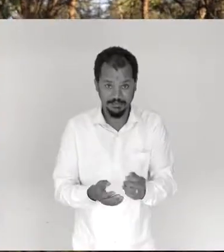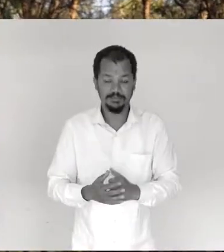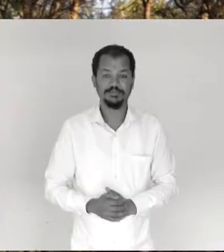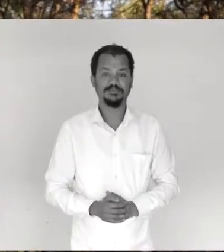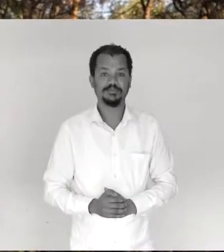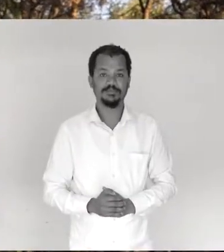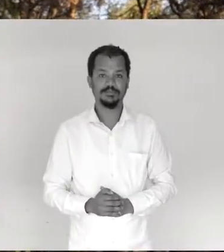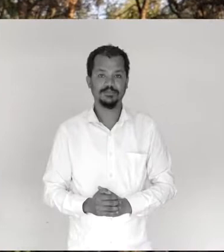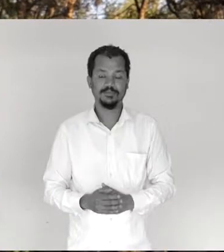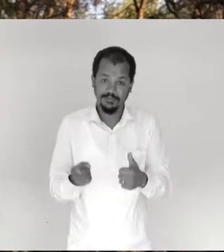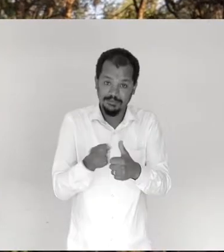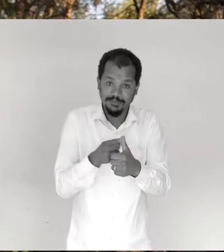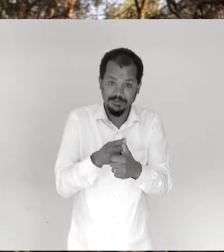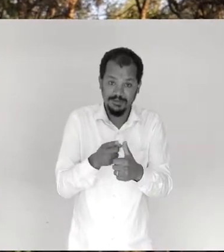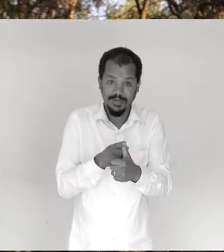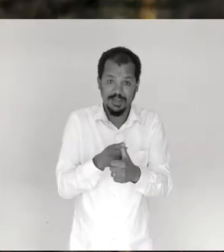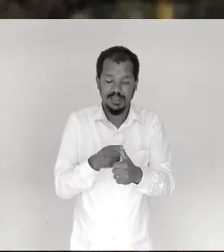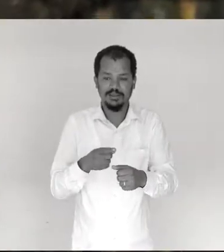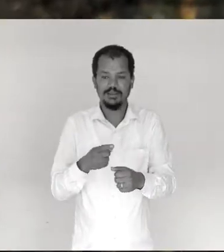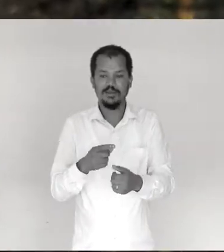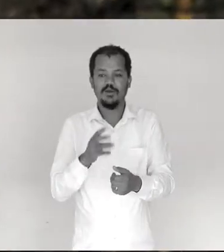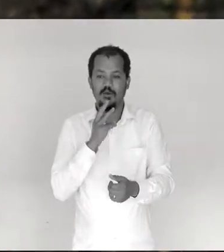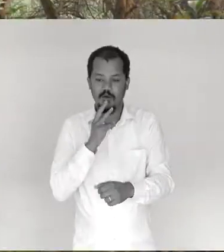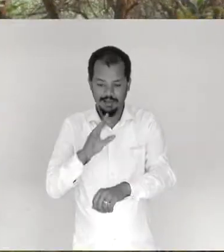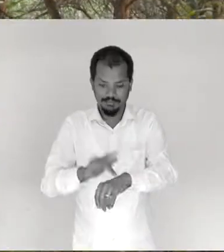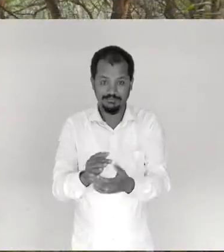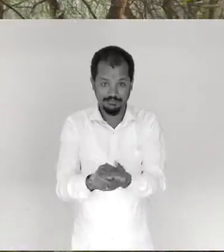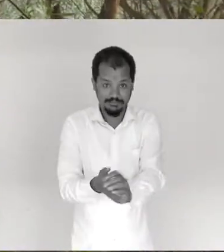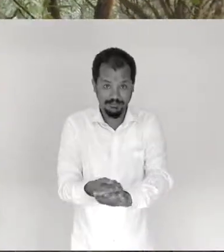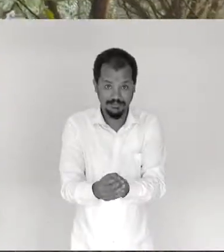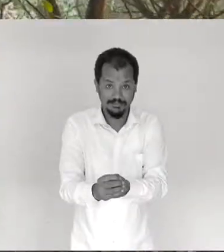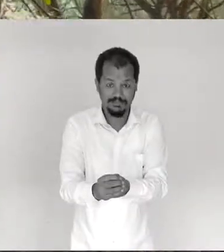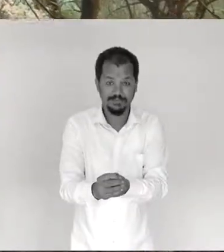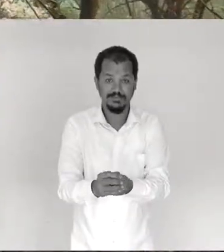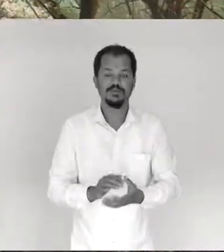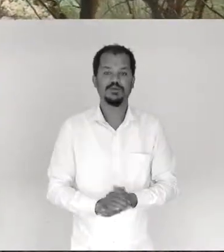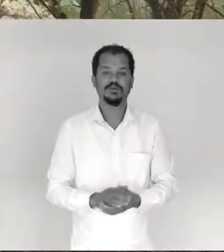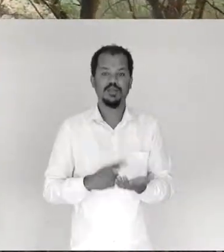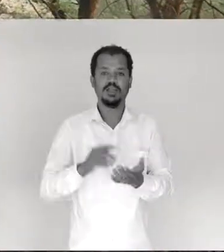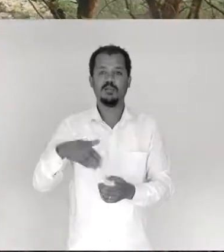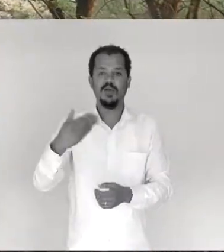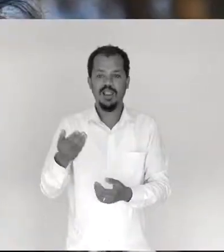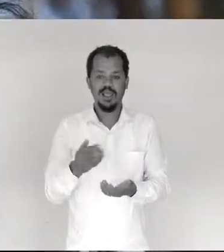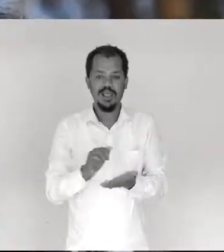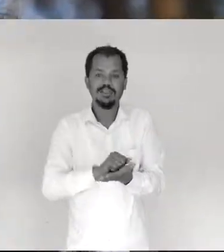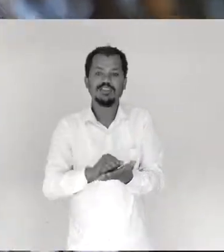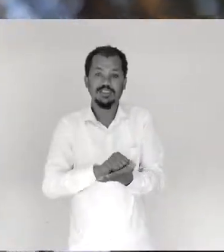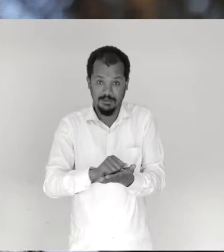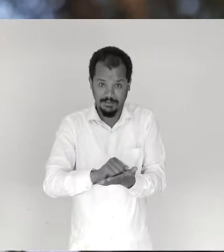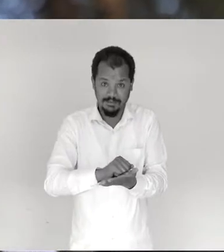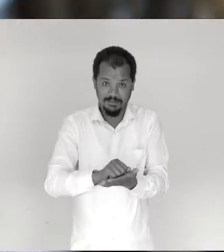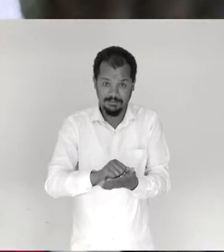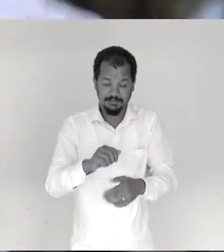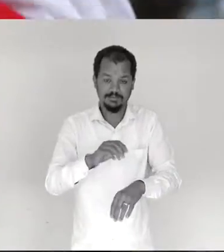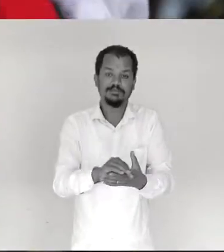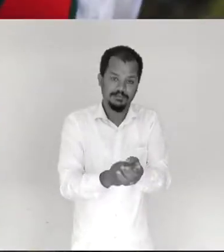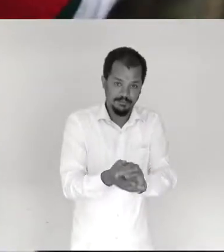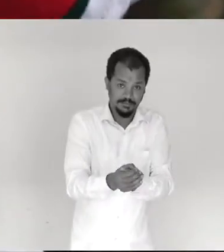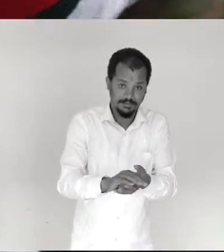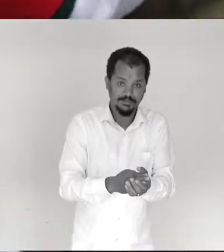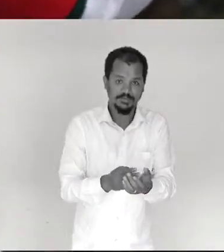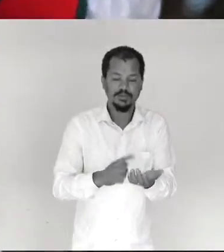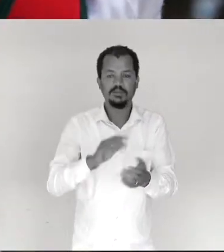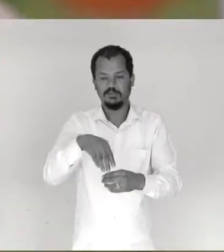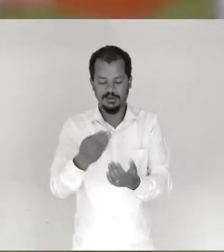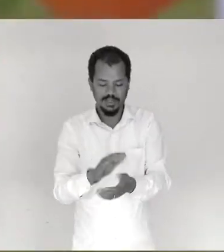kachun faida no fintabu dursa bishanin arkake nya lafi fanna samuna garade